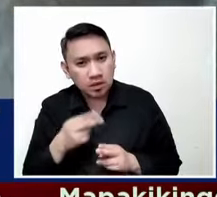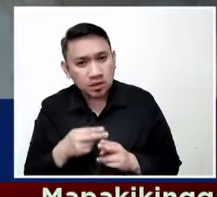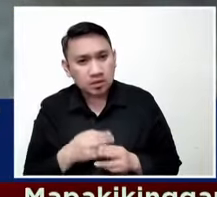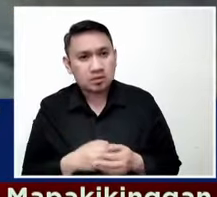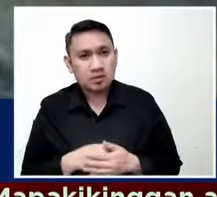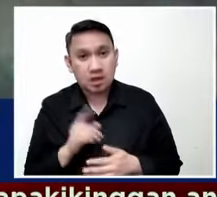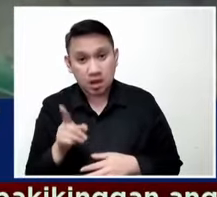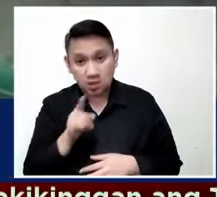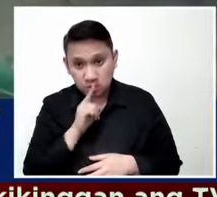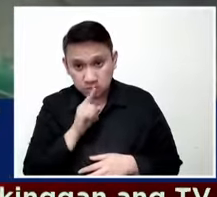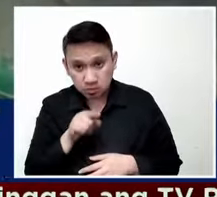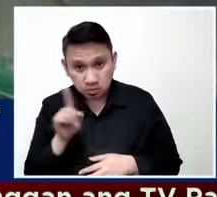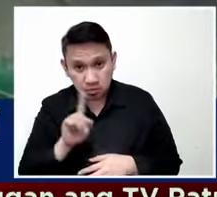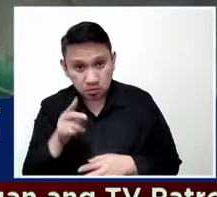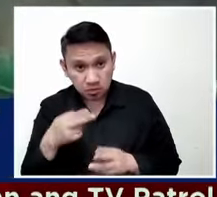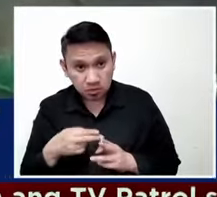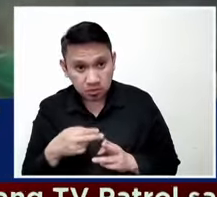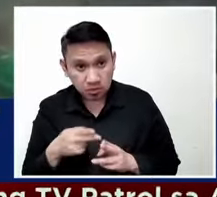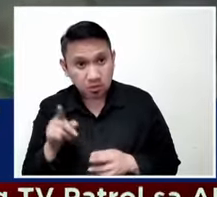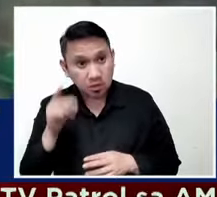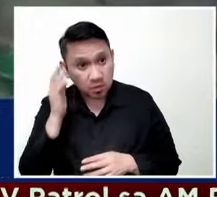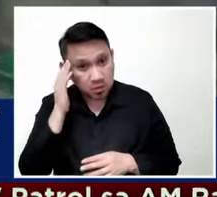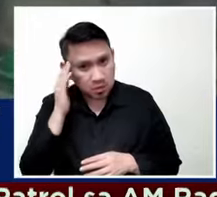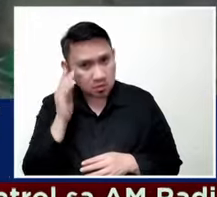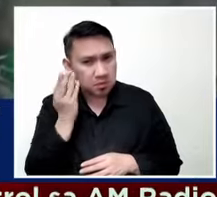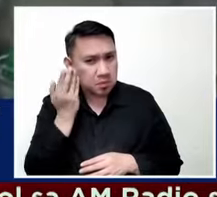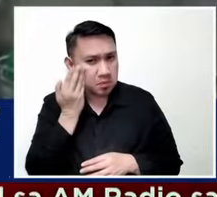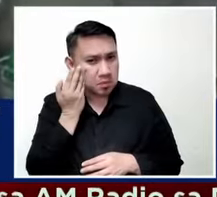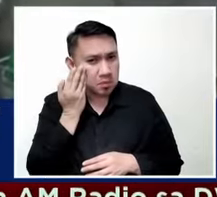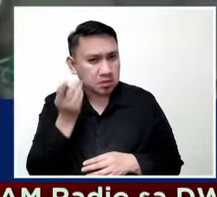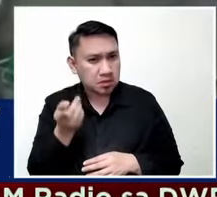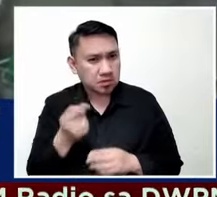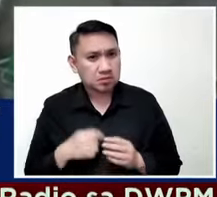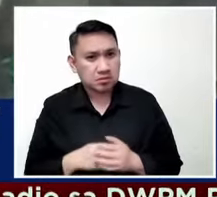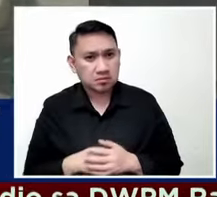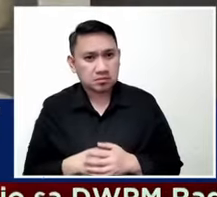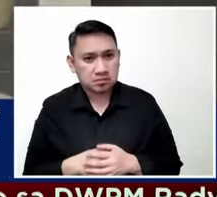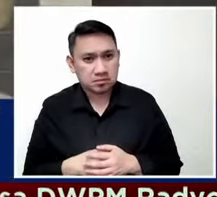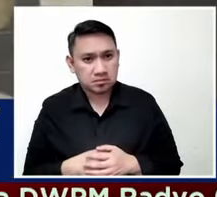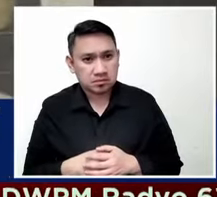Sigurado ka? Alam mo ba yung nagtatapos ng pangalan na yung nakakasunod?